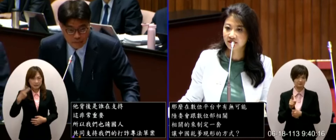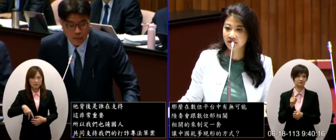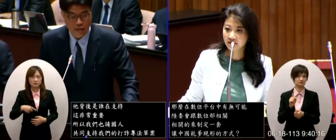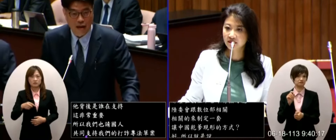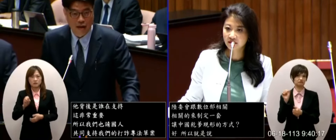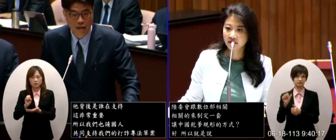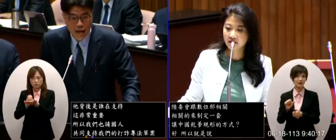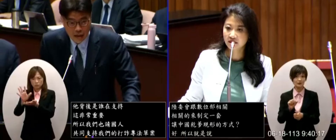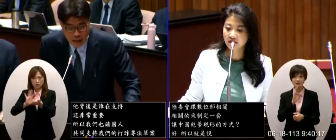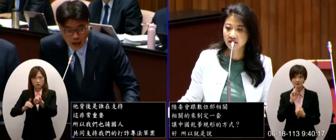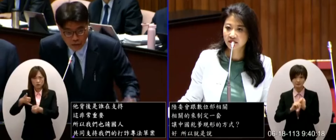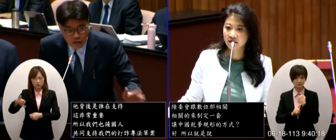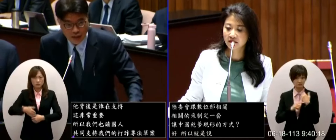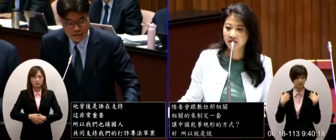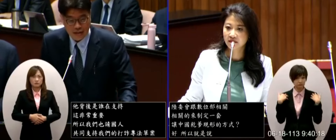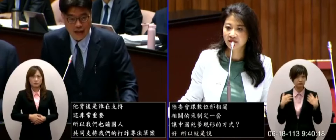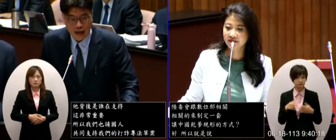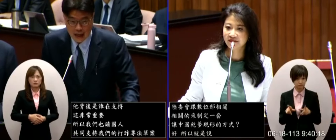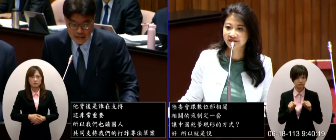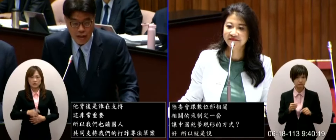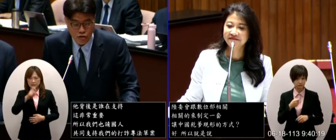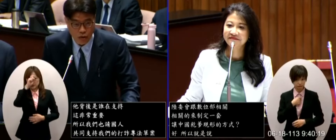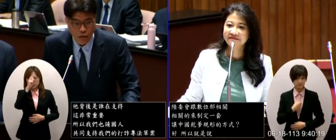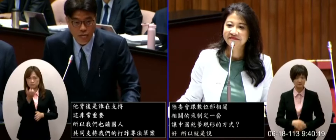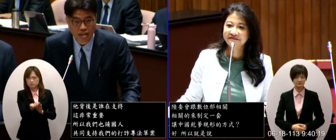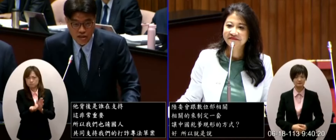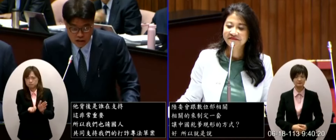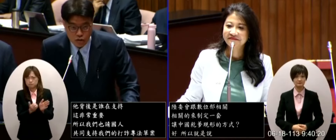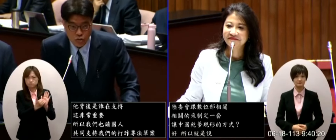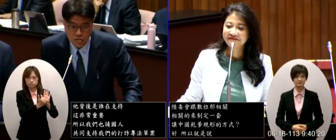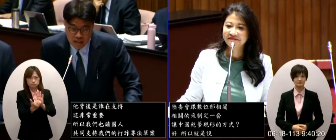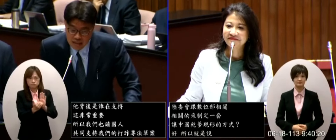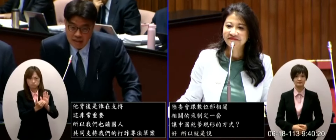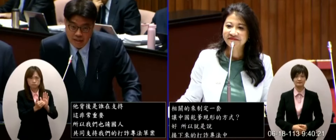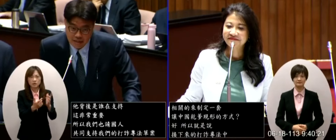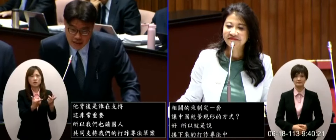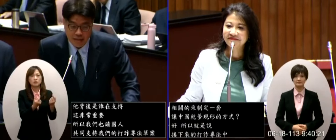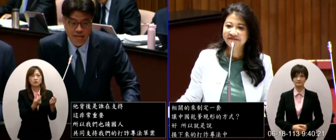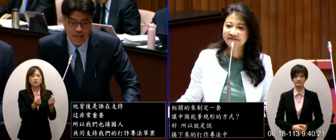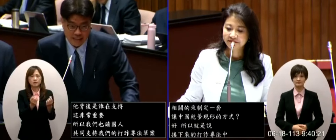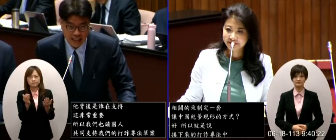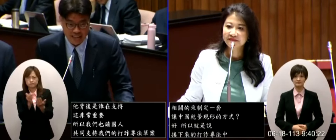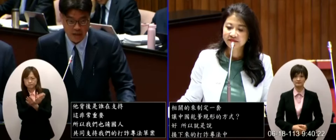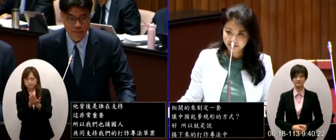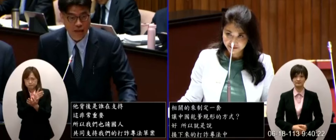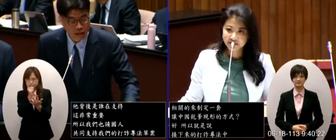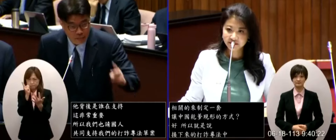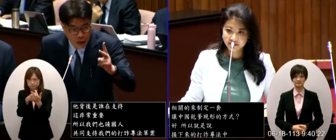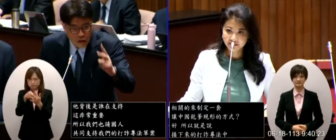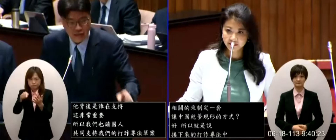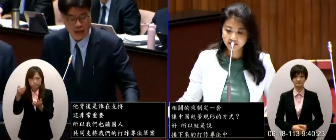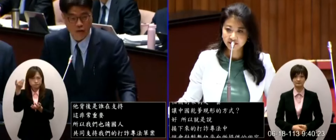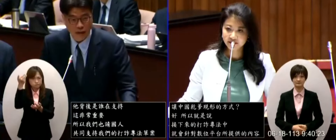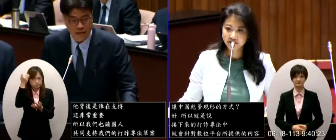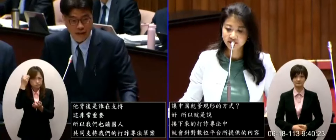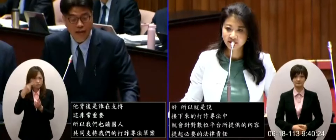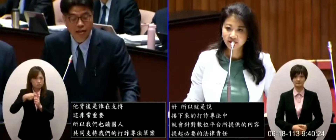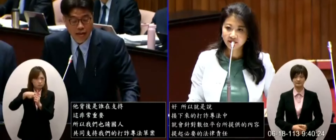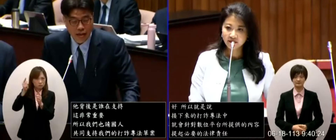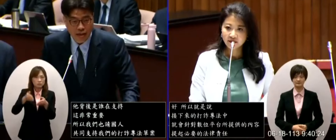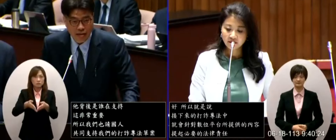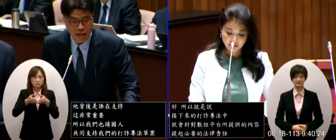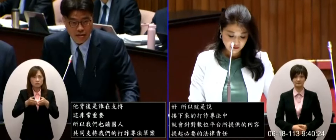还跟委员报告，要预防这个还是要从识读能力的提升来加强，包